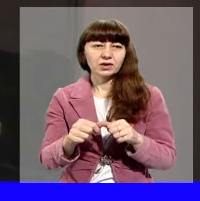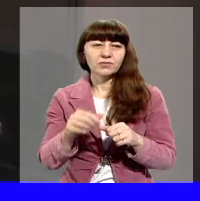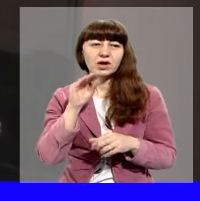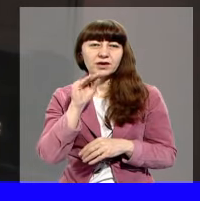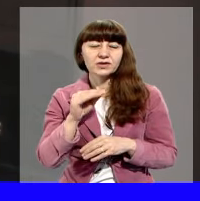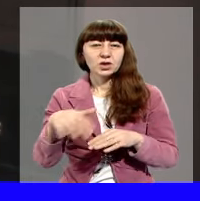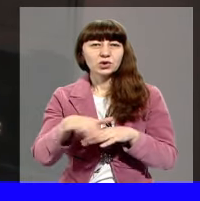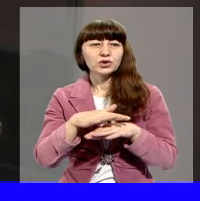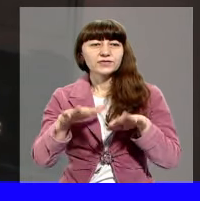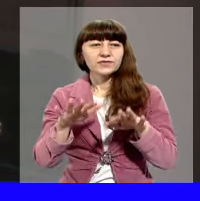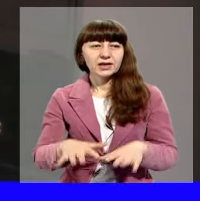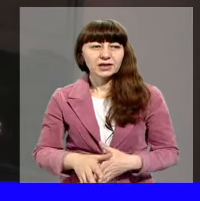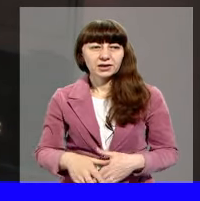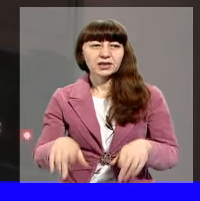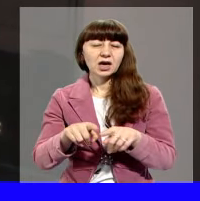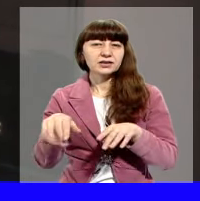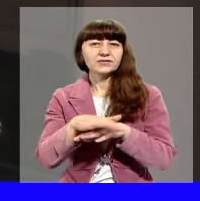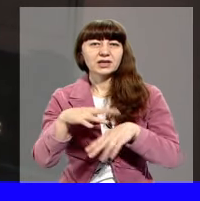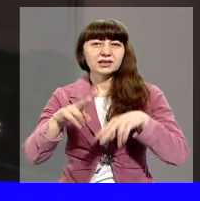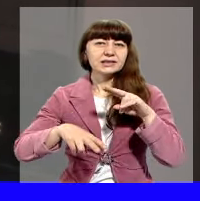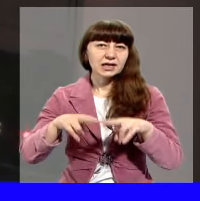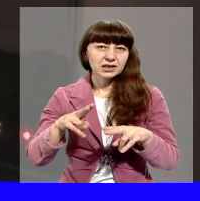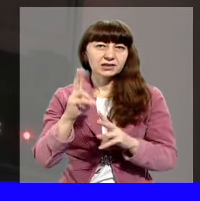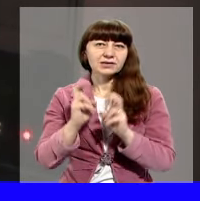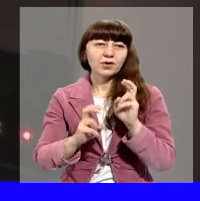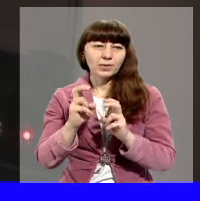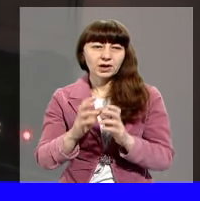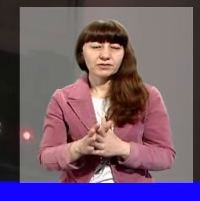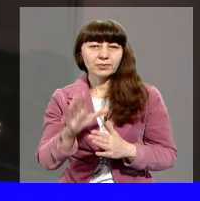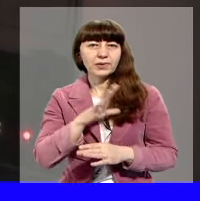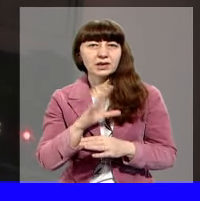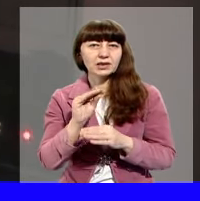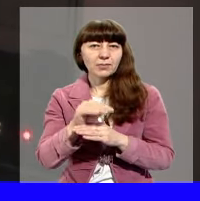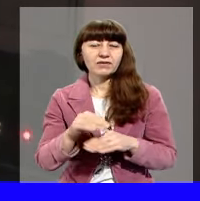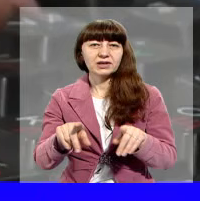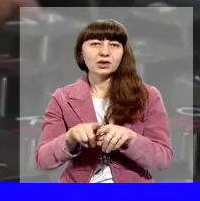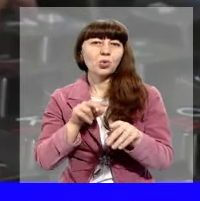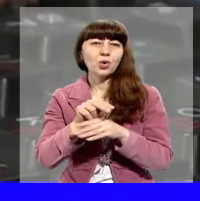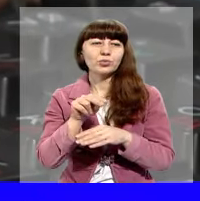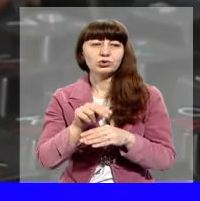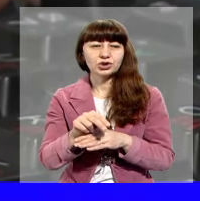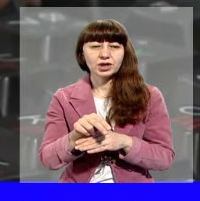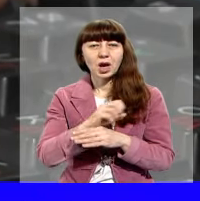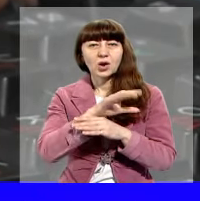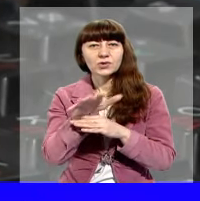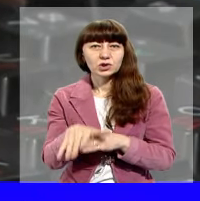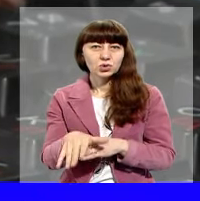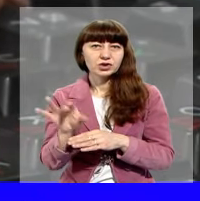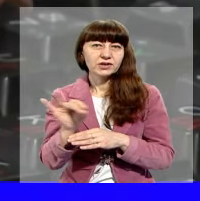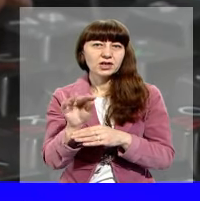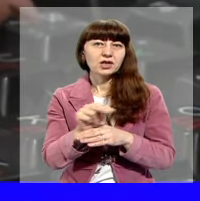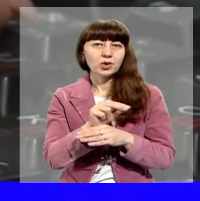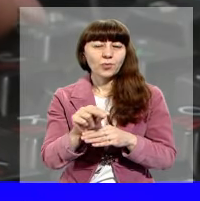саласында жылу желілерінің жабдықтарына, құбырлары мен арматураларына қызмет көрсету және жөндеу, су мен жабдықтау және су